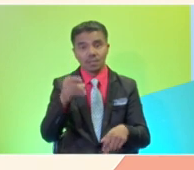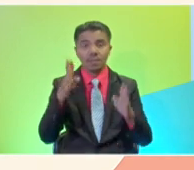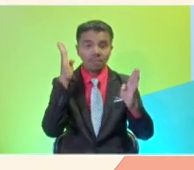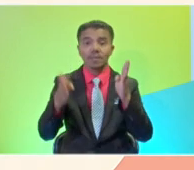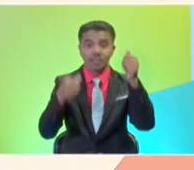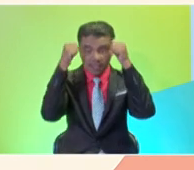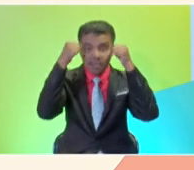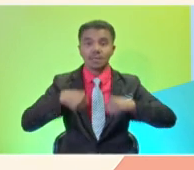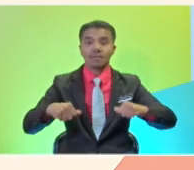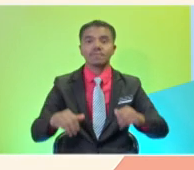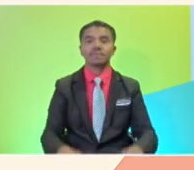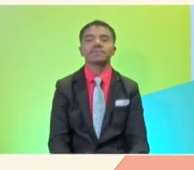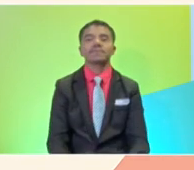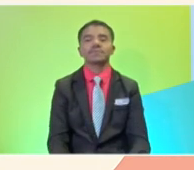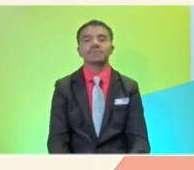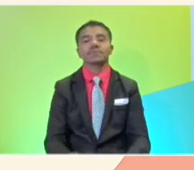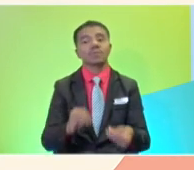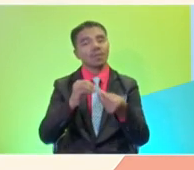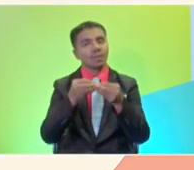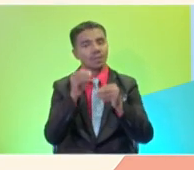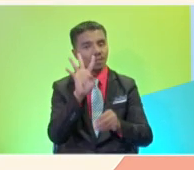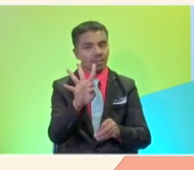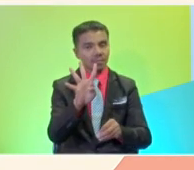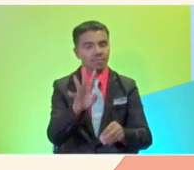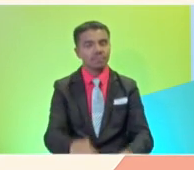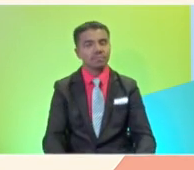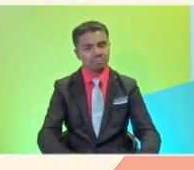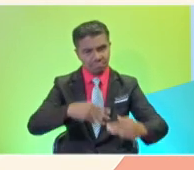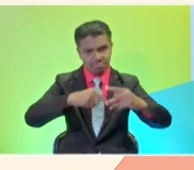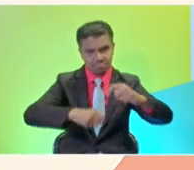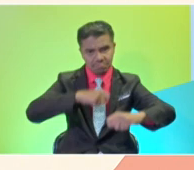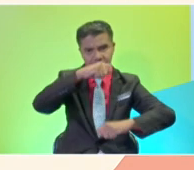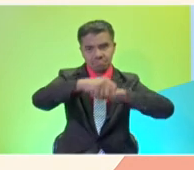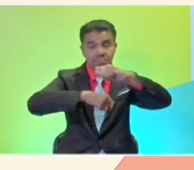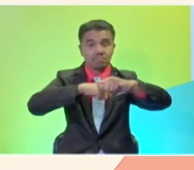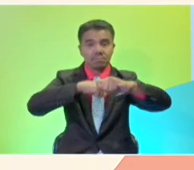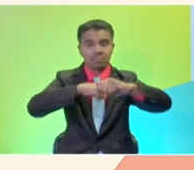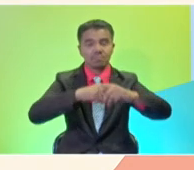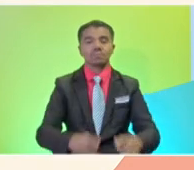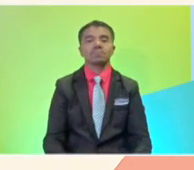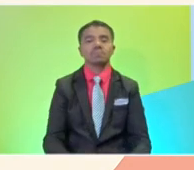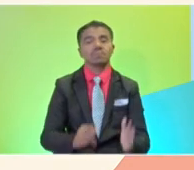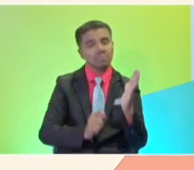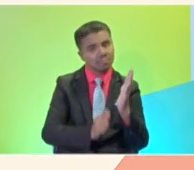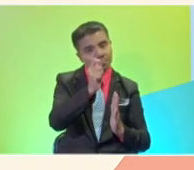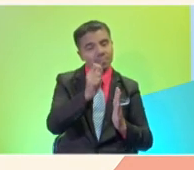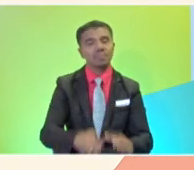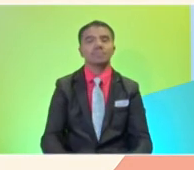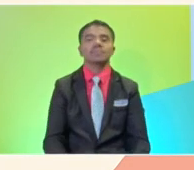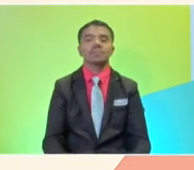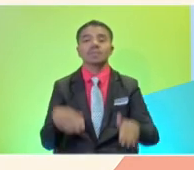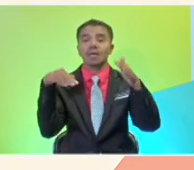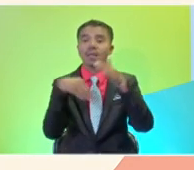rabian mengenal pasasti cara memberikan tahap penguasaan Aiman itu yang paling penting kepada murid dalam